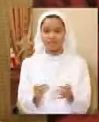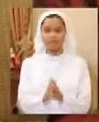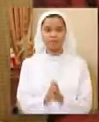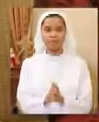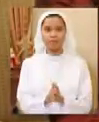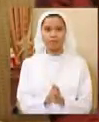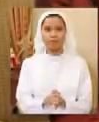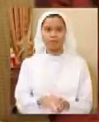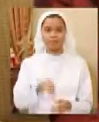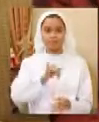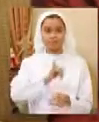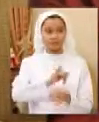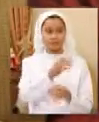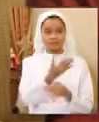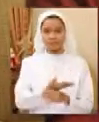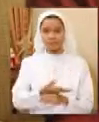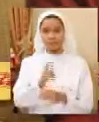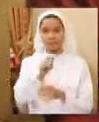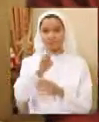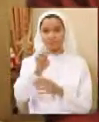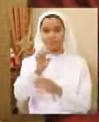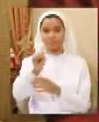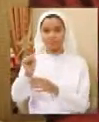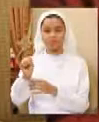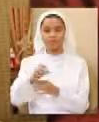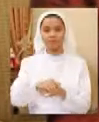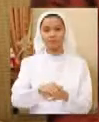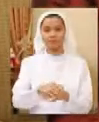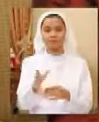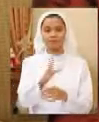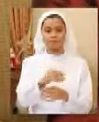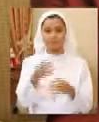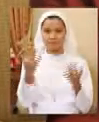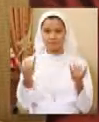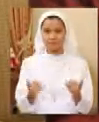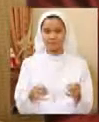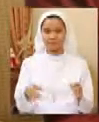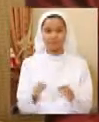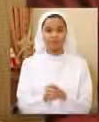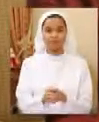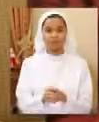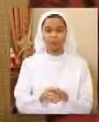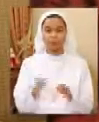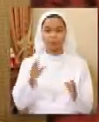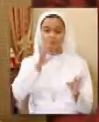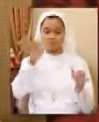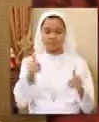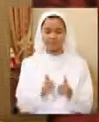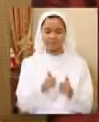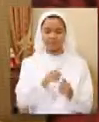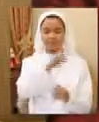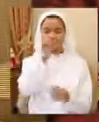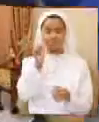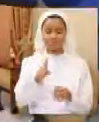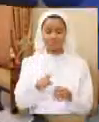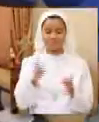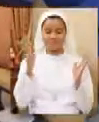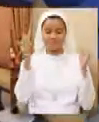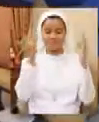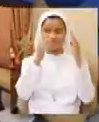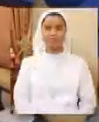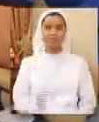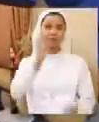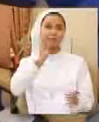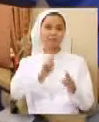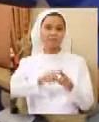igdi sa programang ini. Ako po si Tess Bañares Delfin, asin iniman po, ang kumusta po, Bishop.